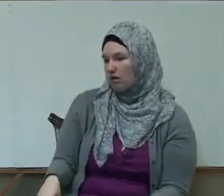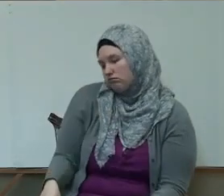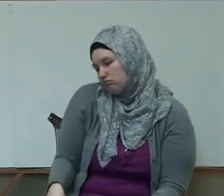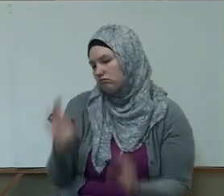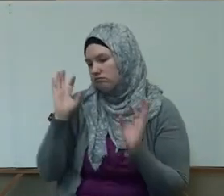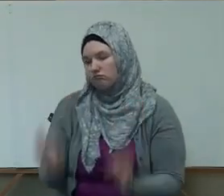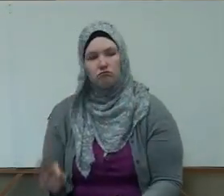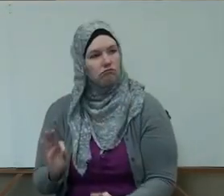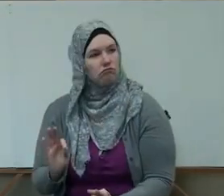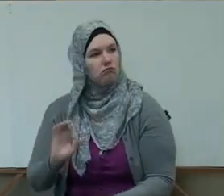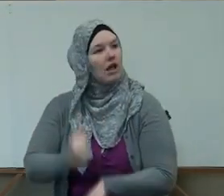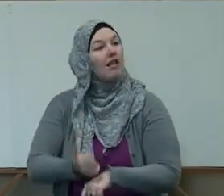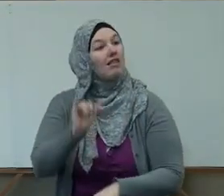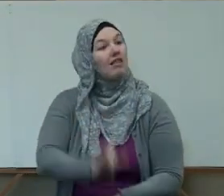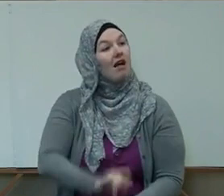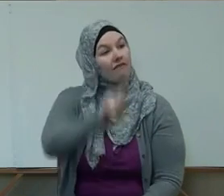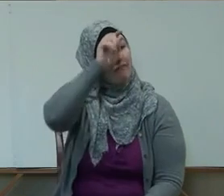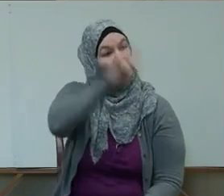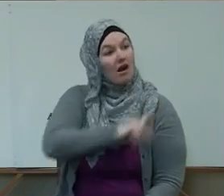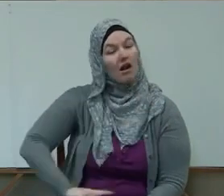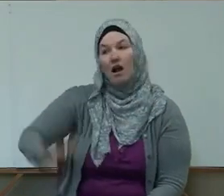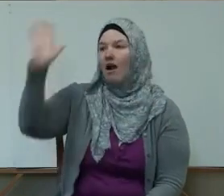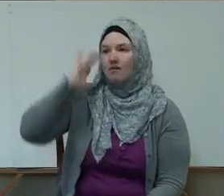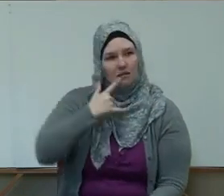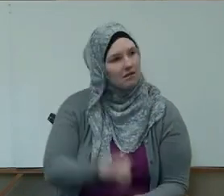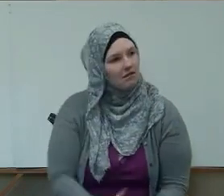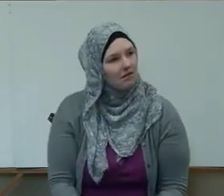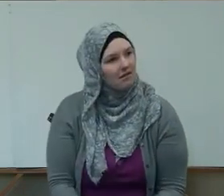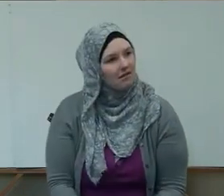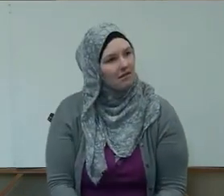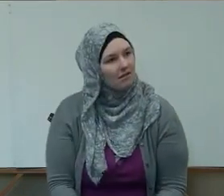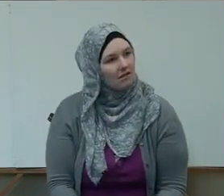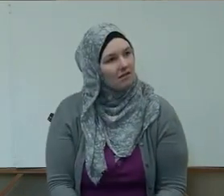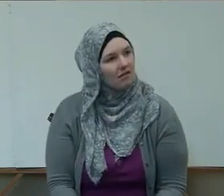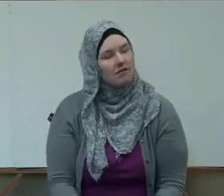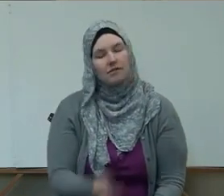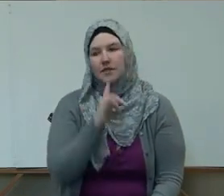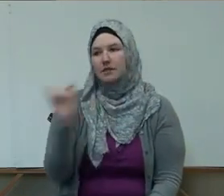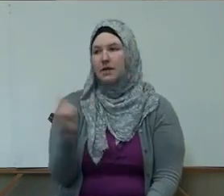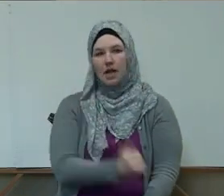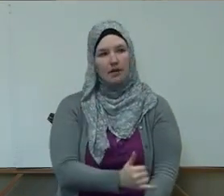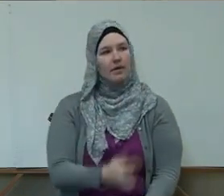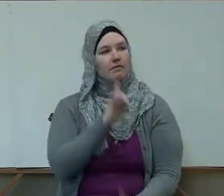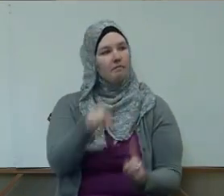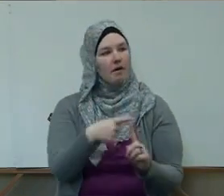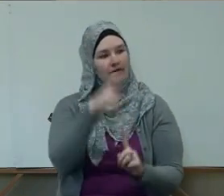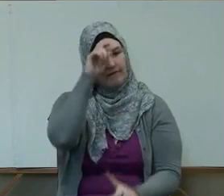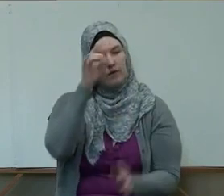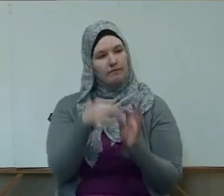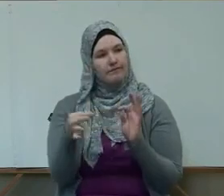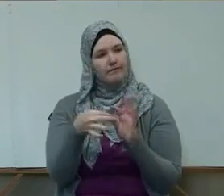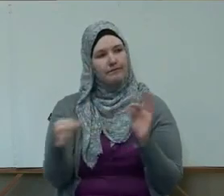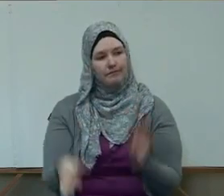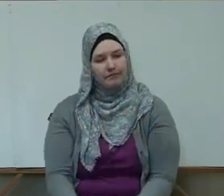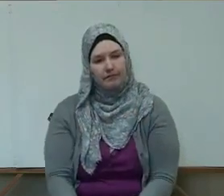exactly what Pharaoh used to say. Pharaoh used to say, اقتلوا أبناء الذين آمنوا معه